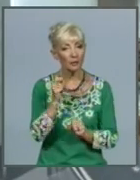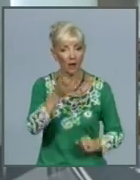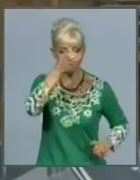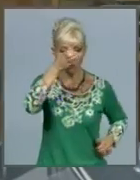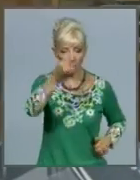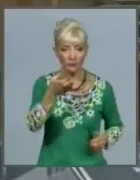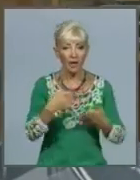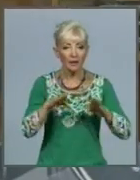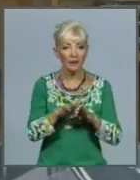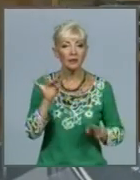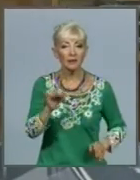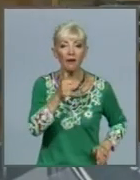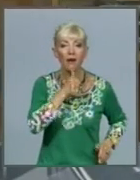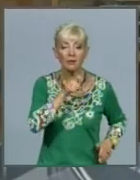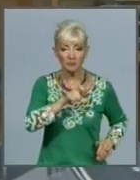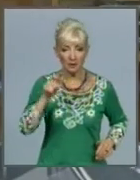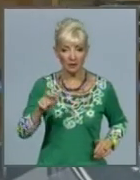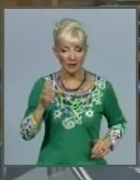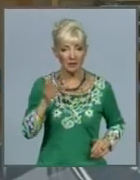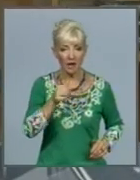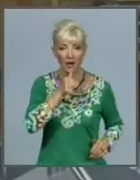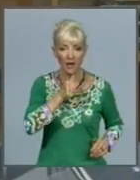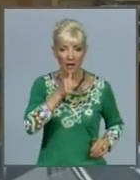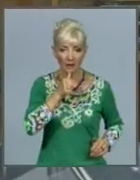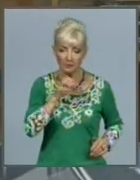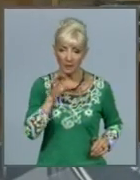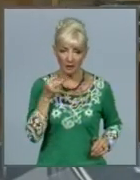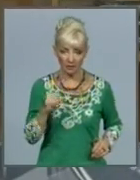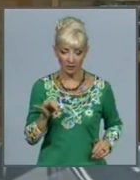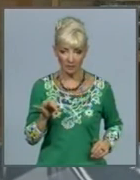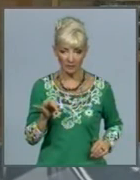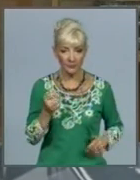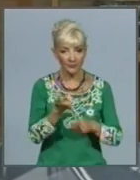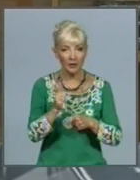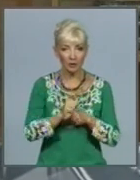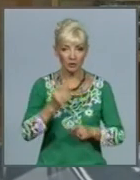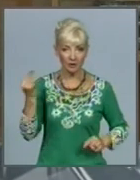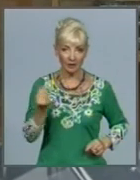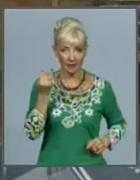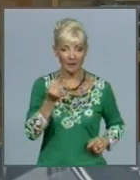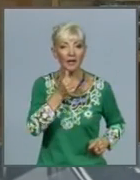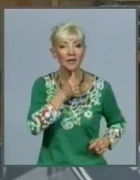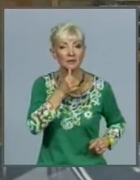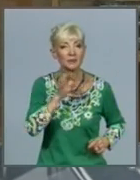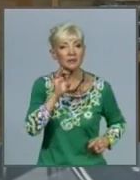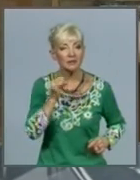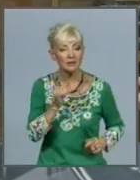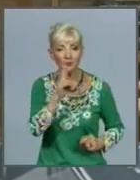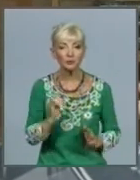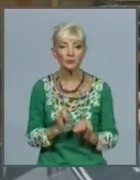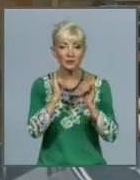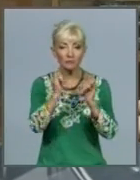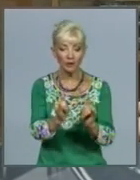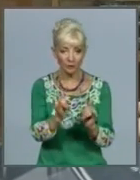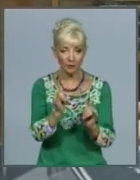експертів. З експертної збереглися дуже цікаві експертизи, які присвячені дослідженню